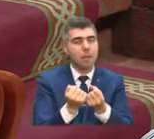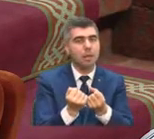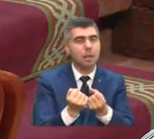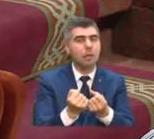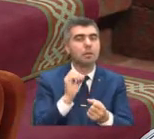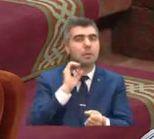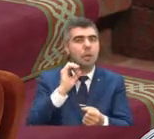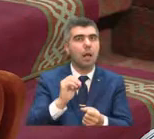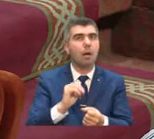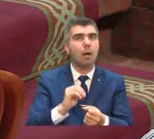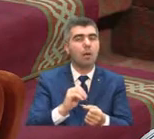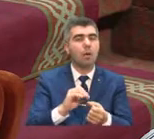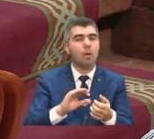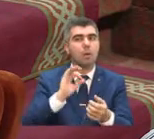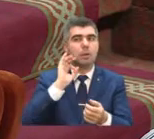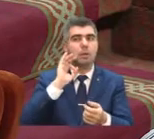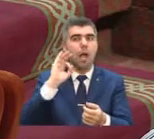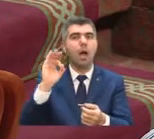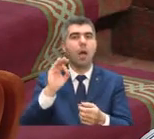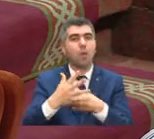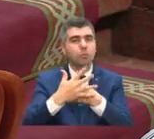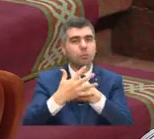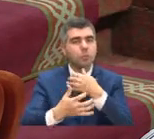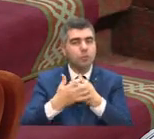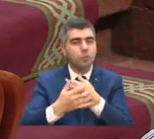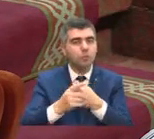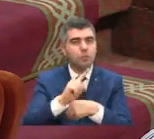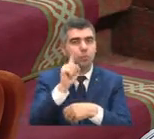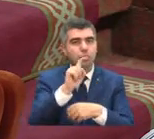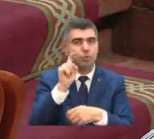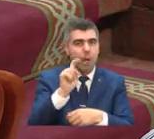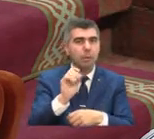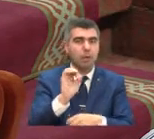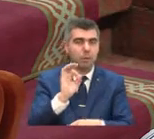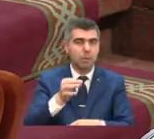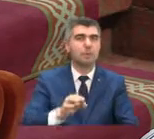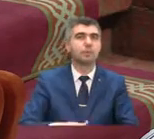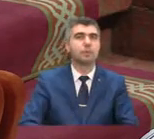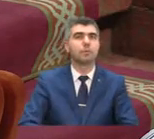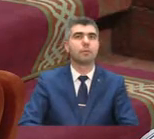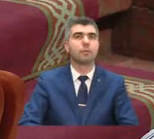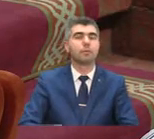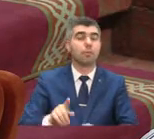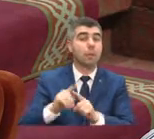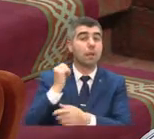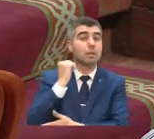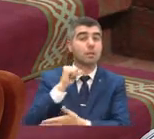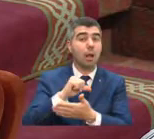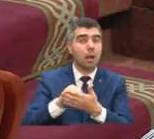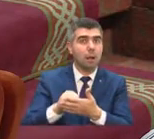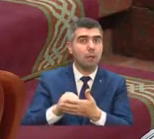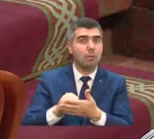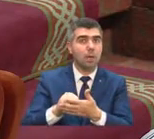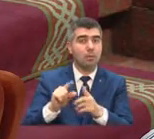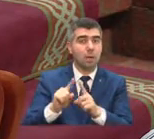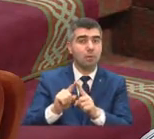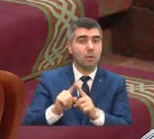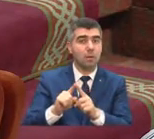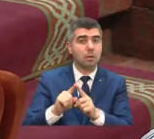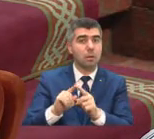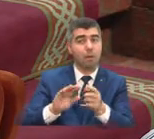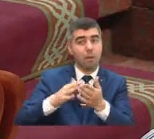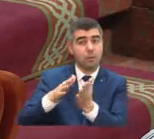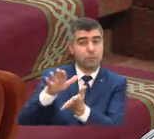المداخل الذاتية، راه ما كاينش شي حاجة أخرى من غير هذه. أما ودا بقينا عوالي على الضريبة المضافة راه ما غديناش بعيد،